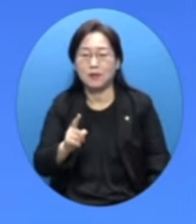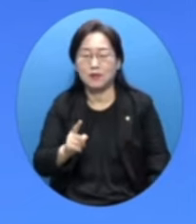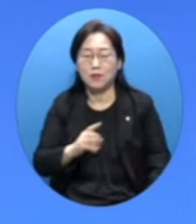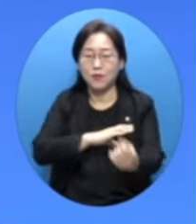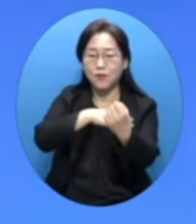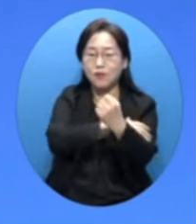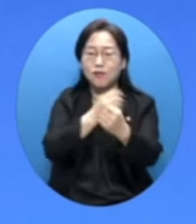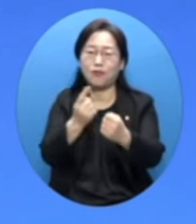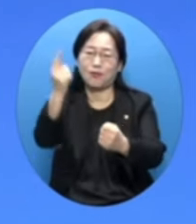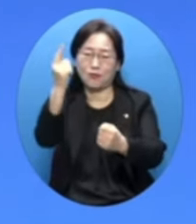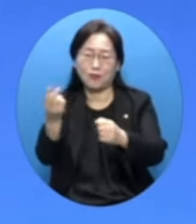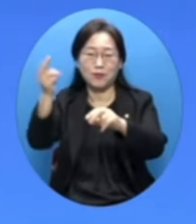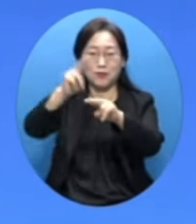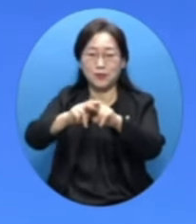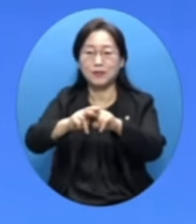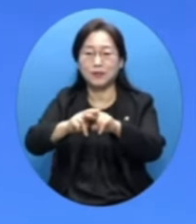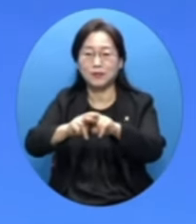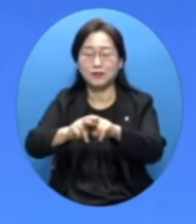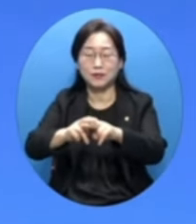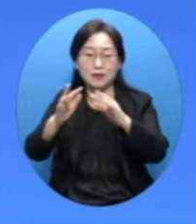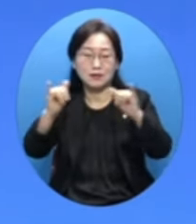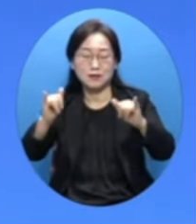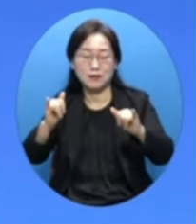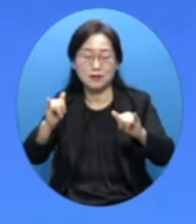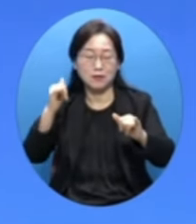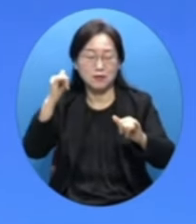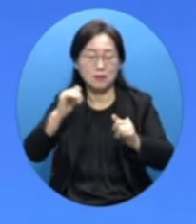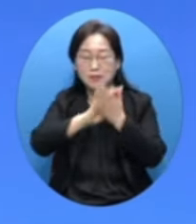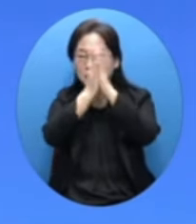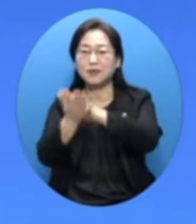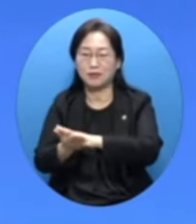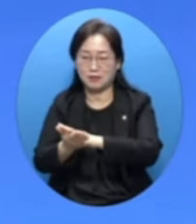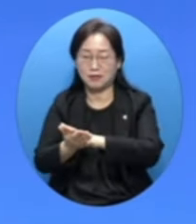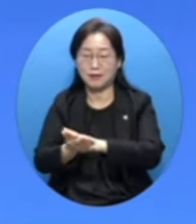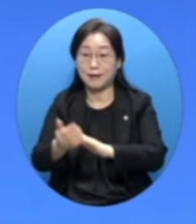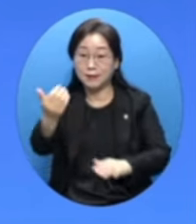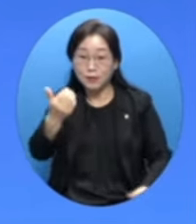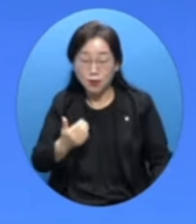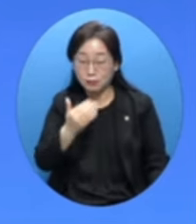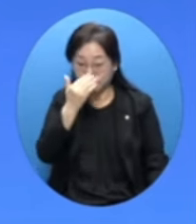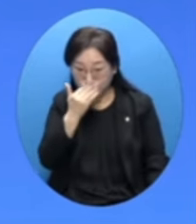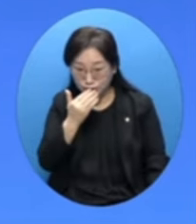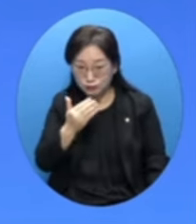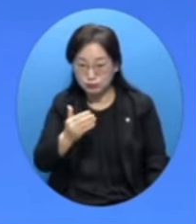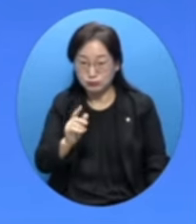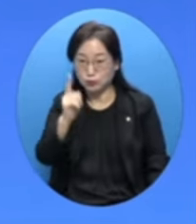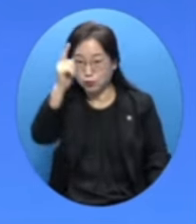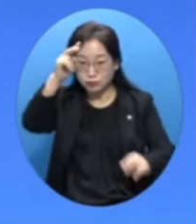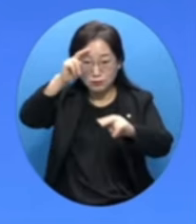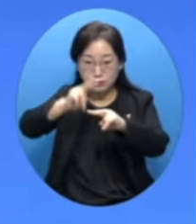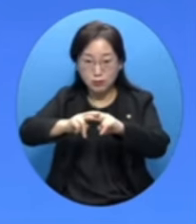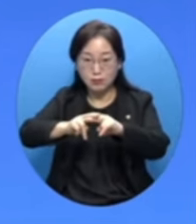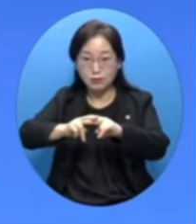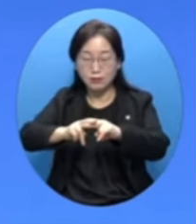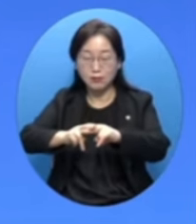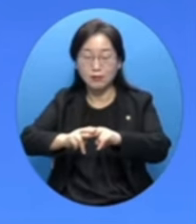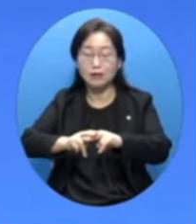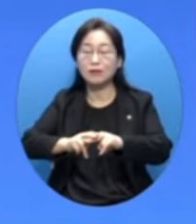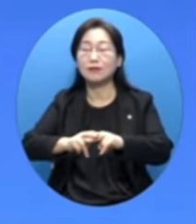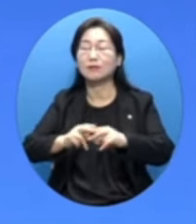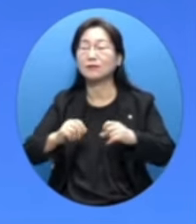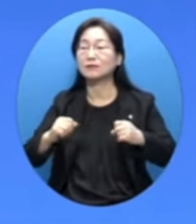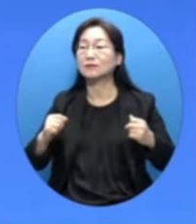올라가기만 하면 사람이 달라집니다 그전에는 안 그랬는데 그 자리 올라가자마자 사람이 목에 힘을 주고